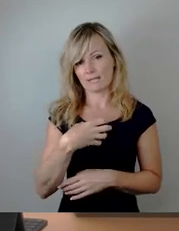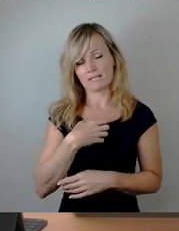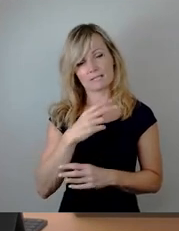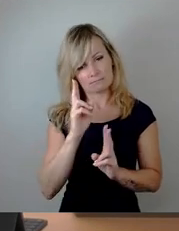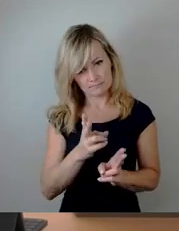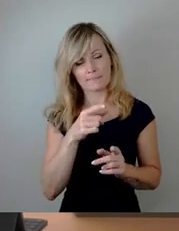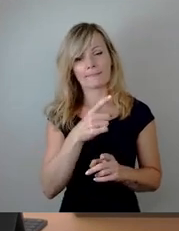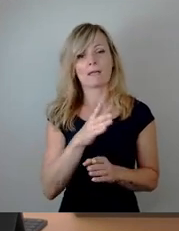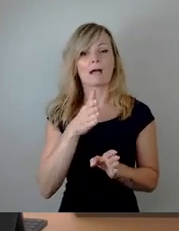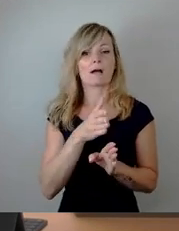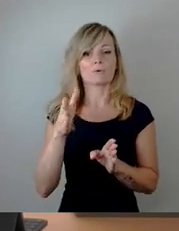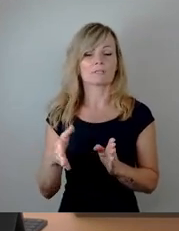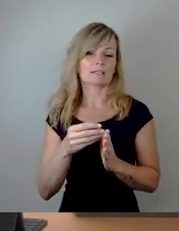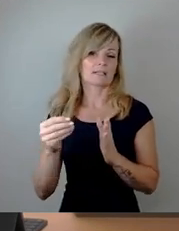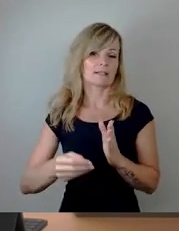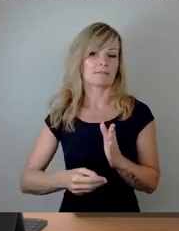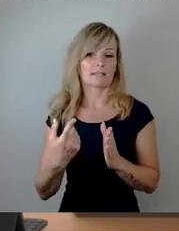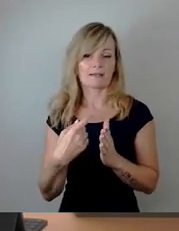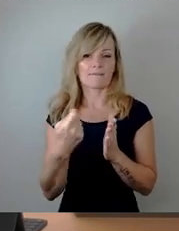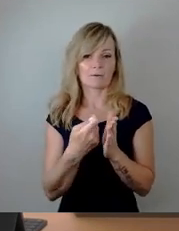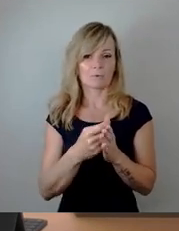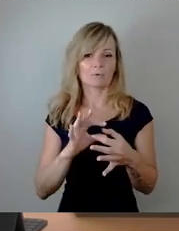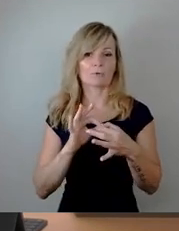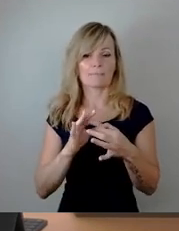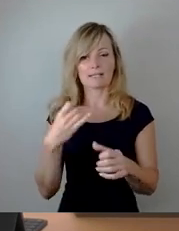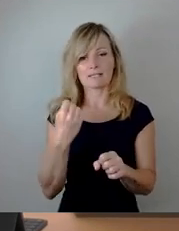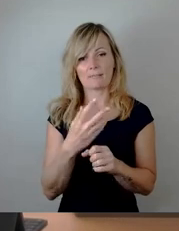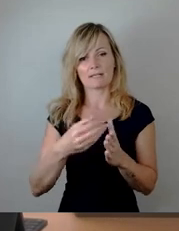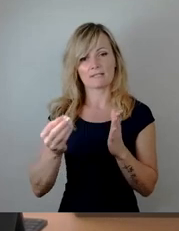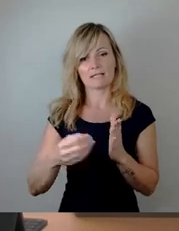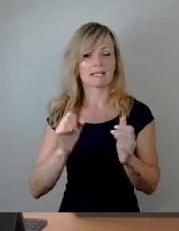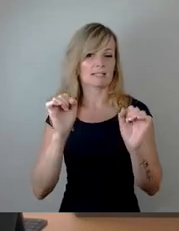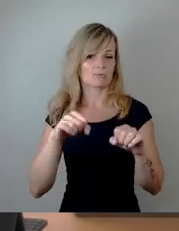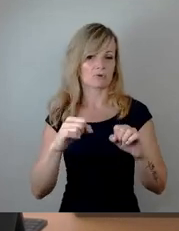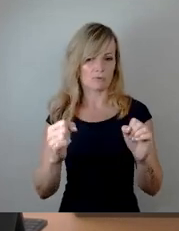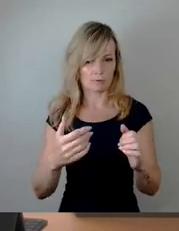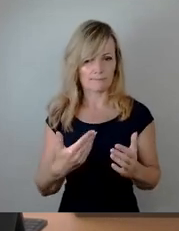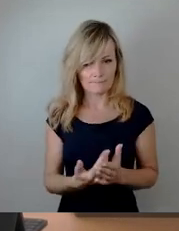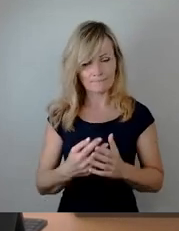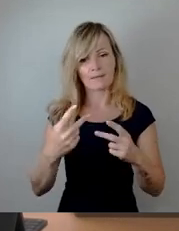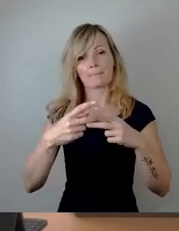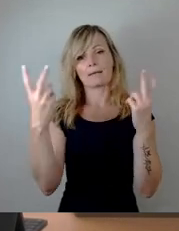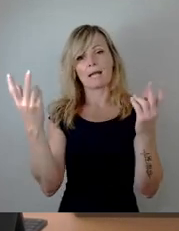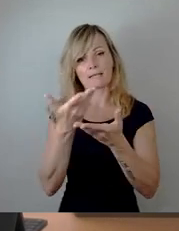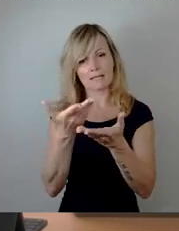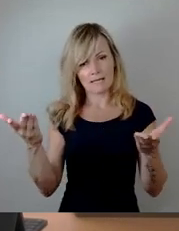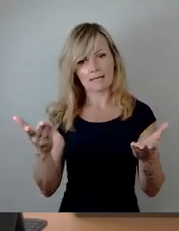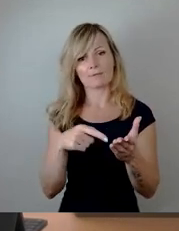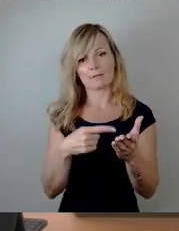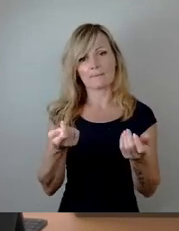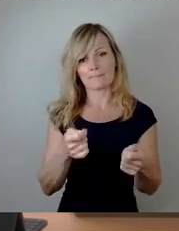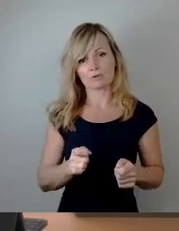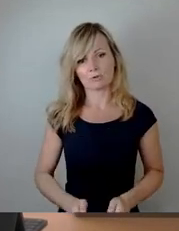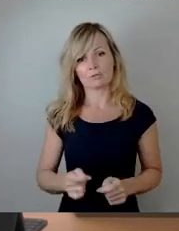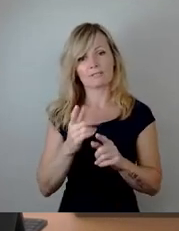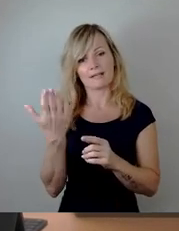außertariflichen Vergütung gemäß Arbeitsvertrag zu. Soweit die Bekanntgabe der nicht